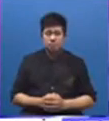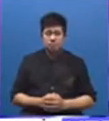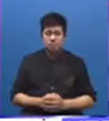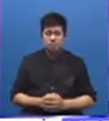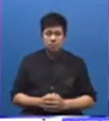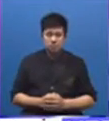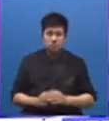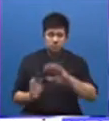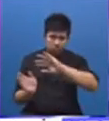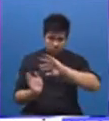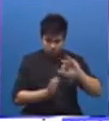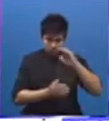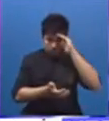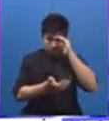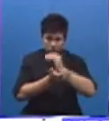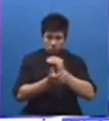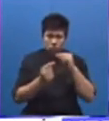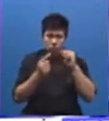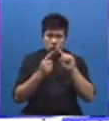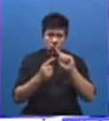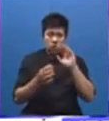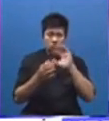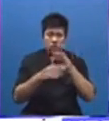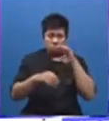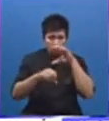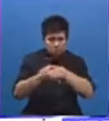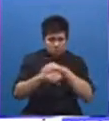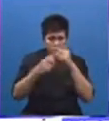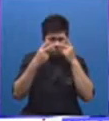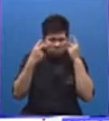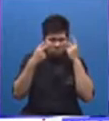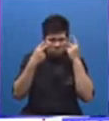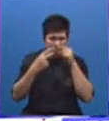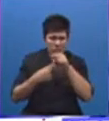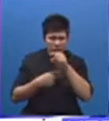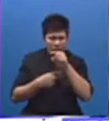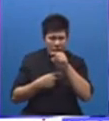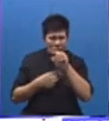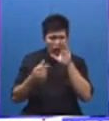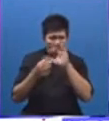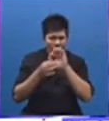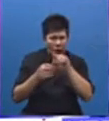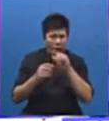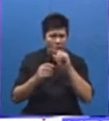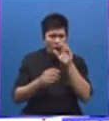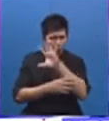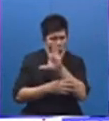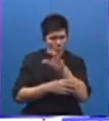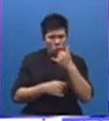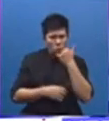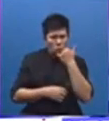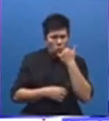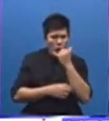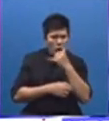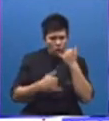ตำรวจปราบปรามการกระทำผิดเกี่ยวกับอาชกรรมทางเศรษฐกิจบุกจับแก๊งคอเซ็นเตอร์ชาวจีนครับที่อาศัยไทยเป็นฐานหลอกเรืองเหยื่อชาวจีนแผ่น